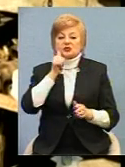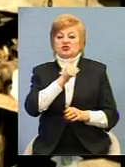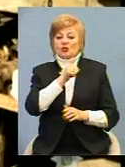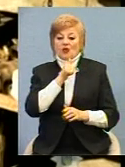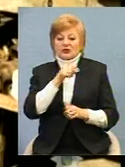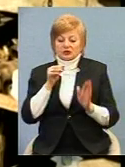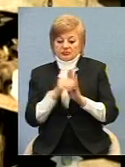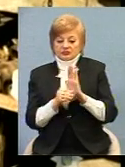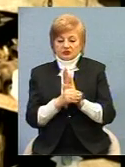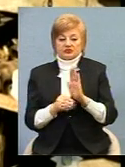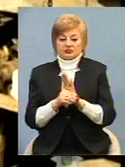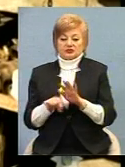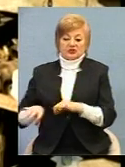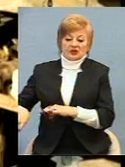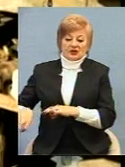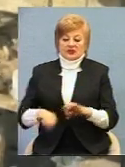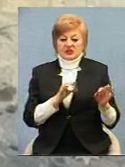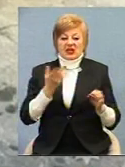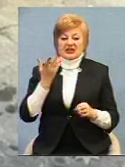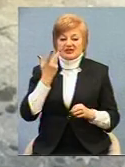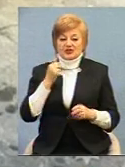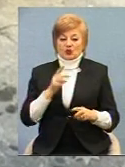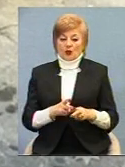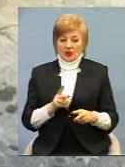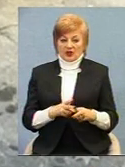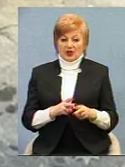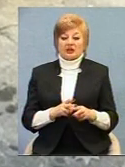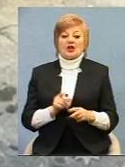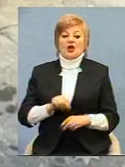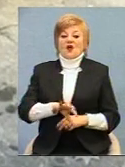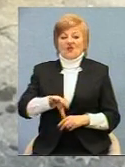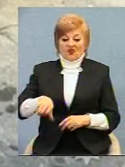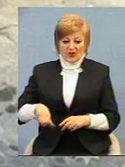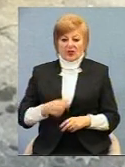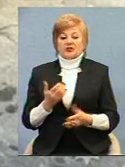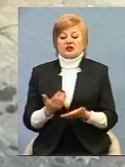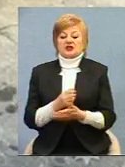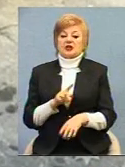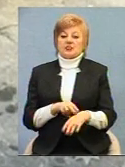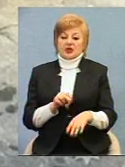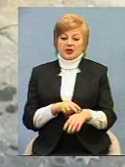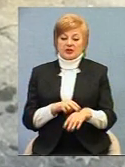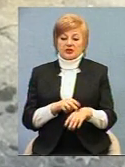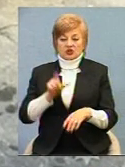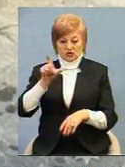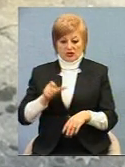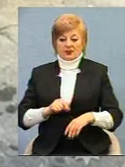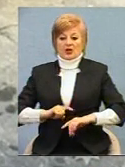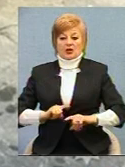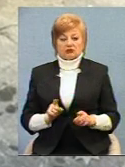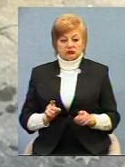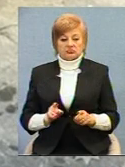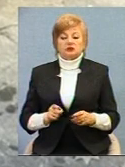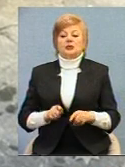намагався перевезти за прохідну вироби з кольорового металу. Під час огляду вантажівки викрадене знайшли правоохоронці. Підозрюваного затримали. Відкрите